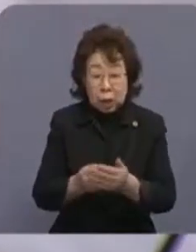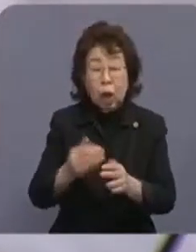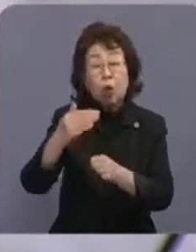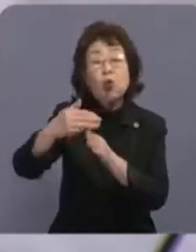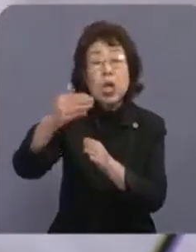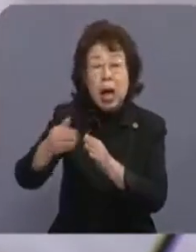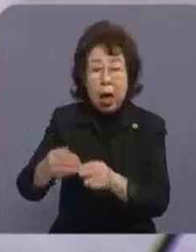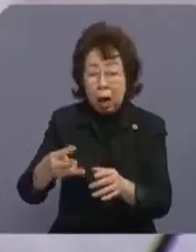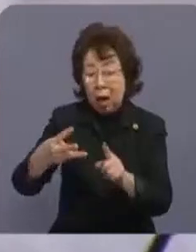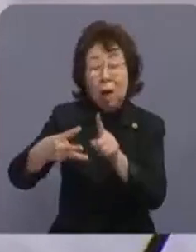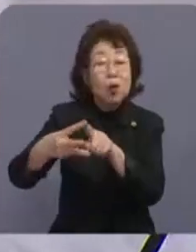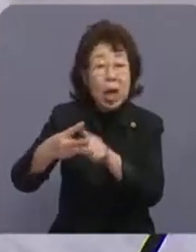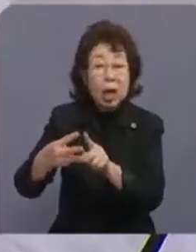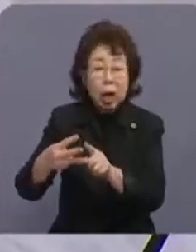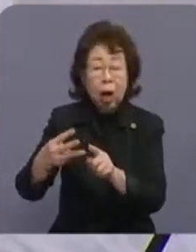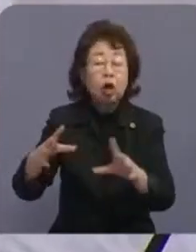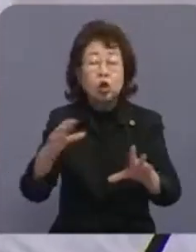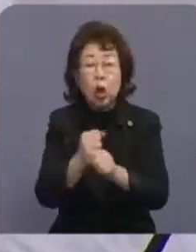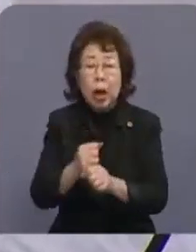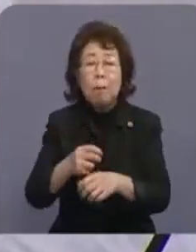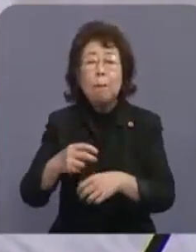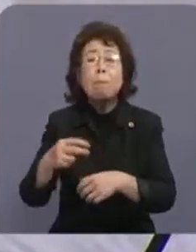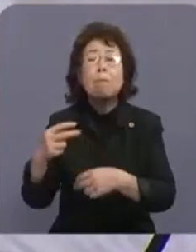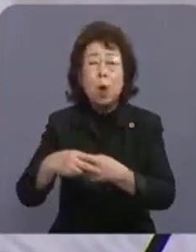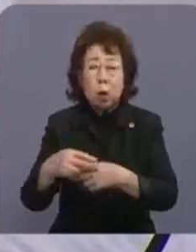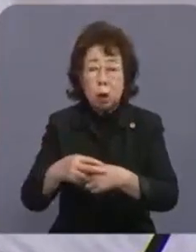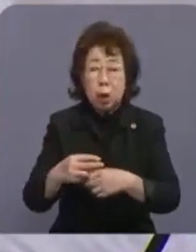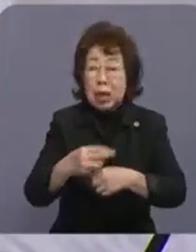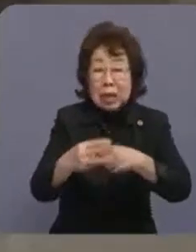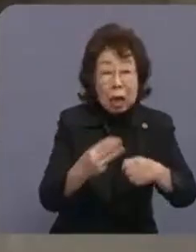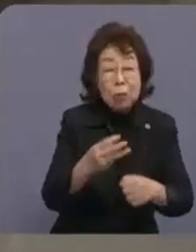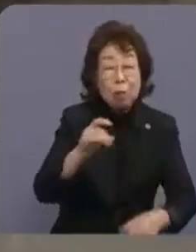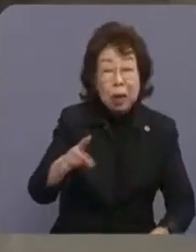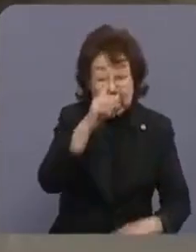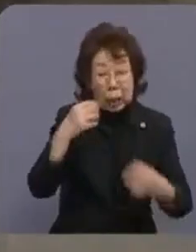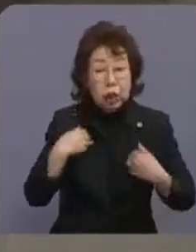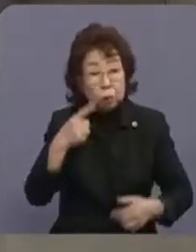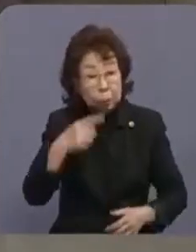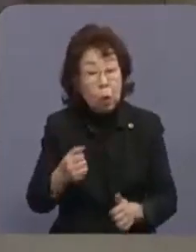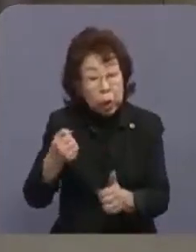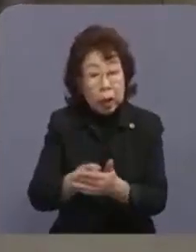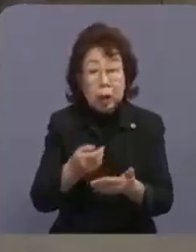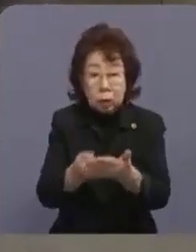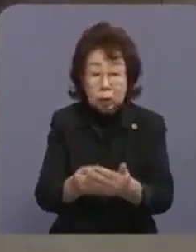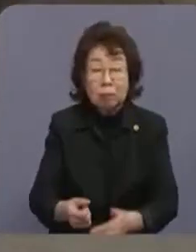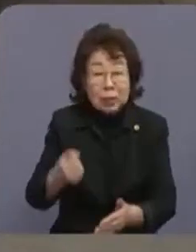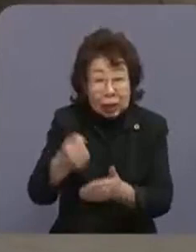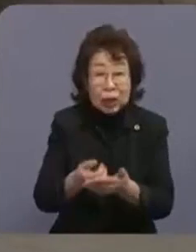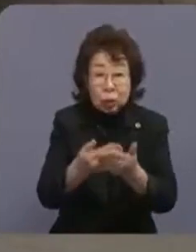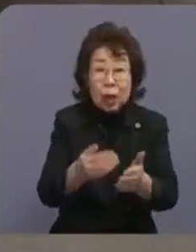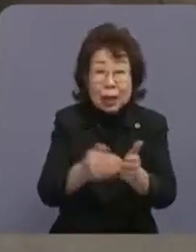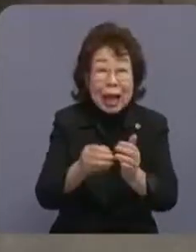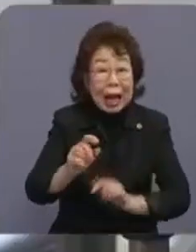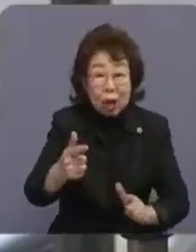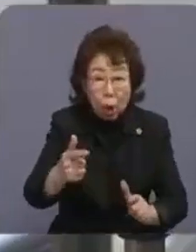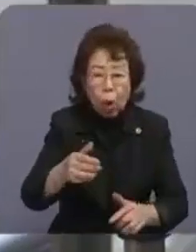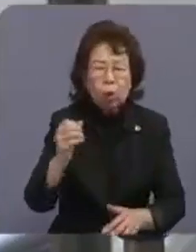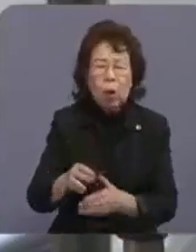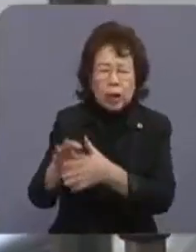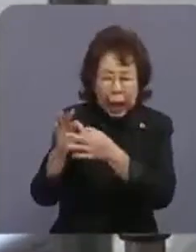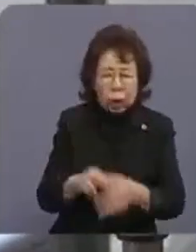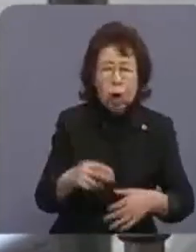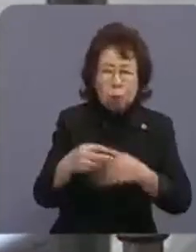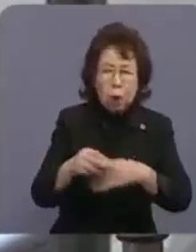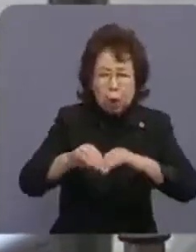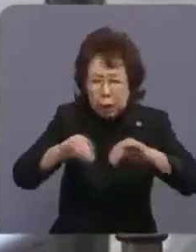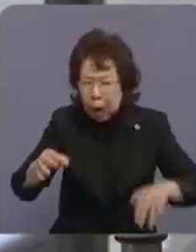병원이었습니다 현재 상급종합병원은 3년마다 보건 복지부가 지정을 하는데이 지정에서 끝낼 것이 아니라 계속 병원